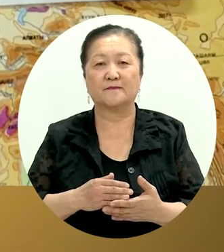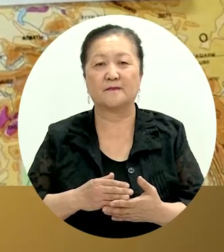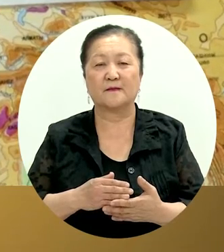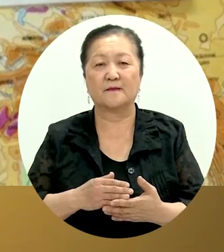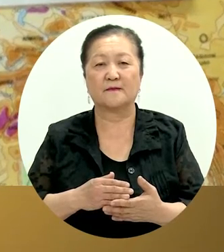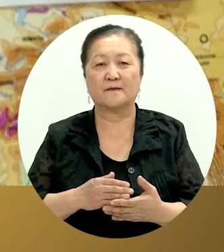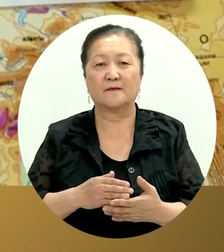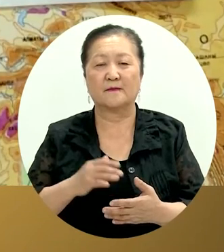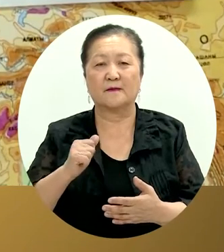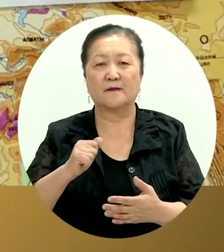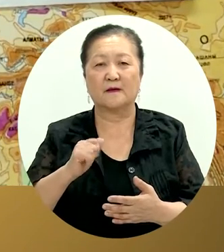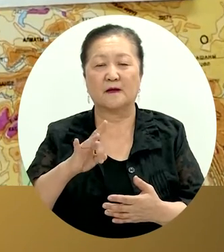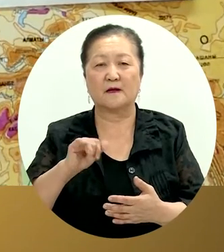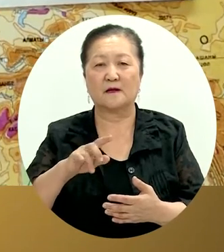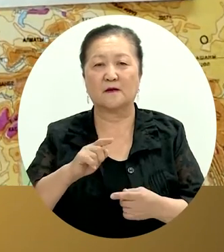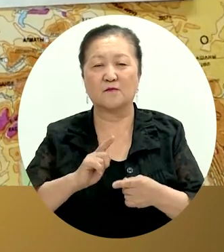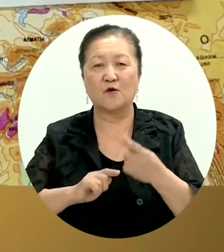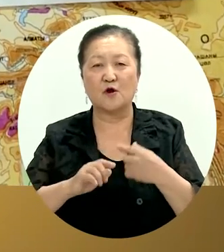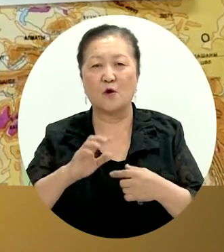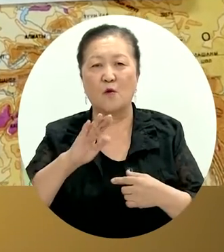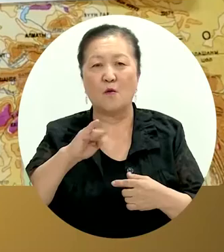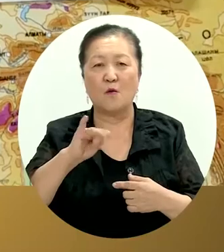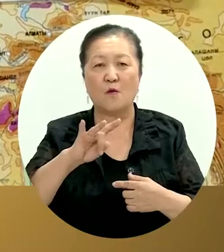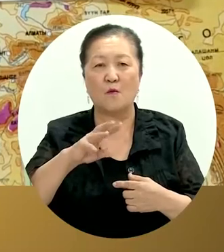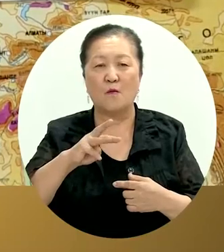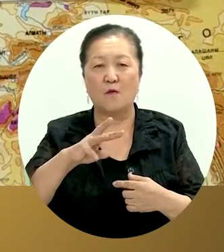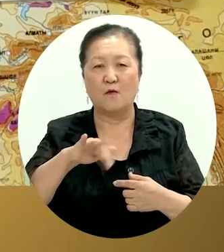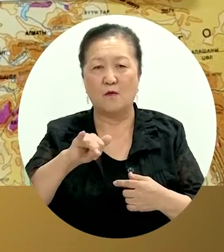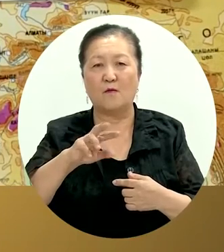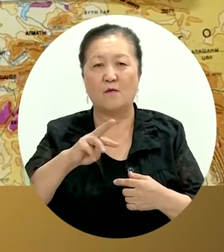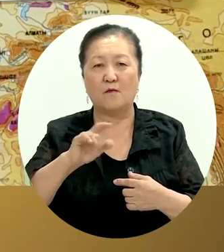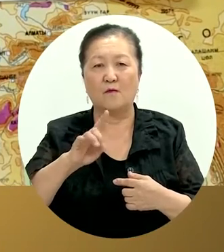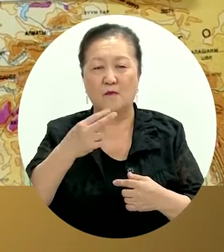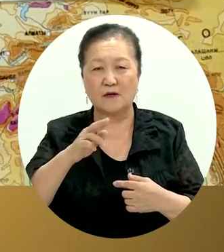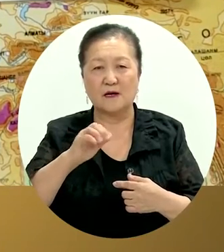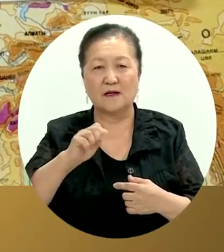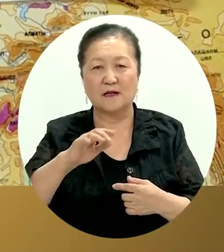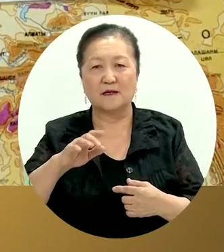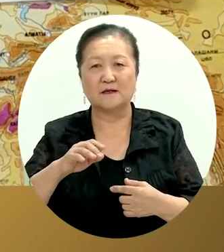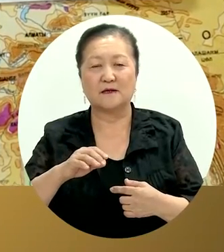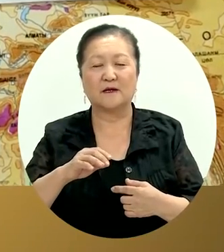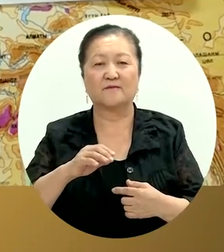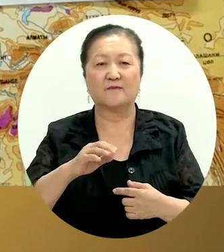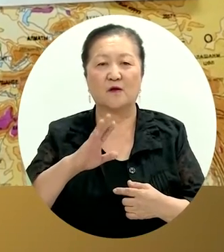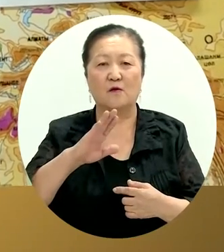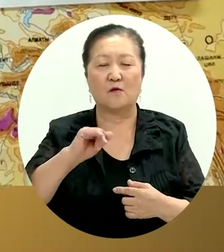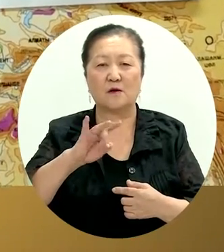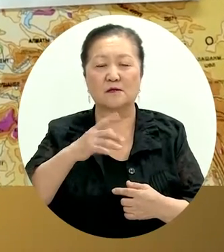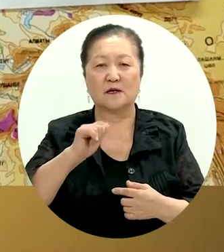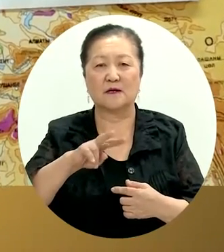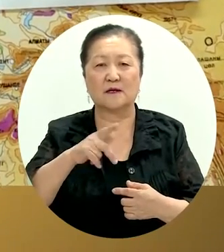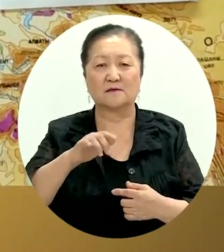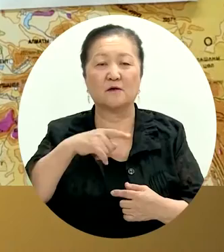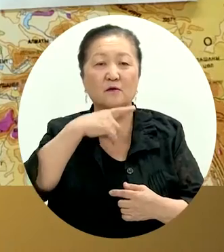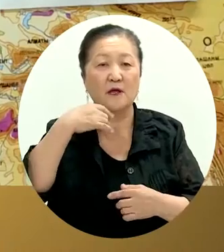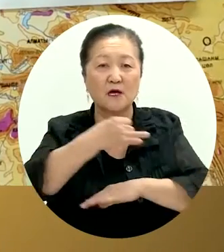тэгэхээр энэ арлын маань ойрхон Умард Атлантын дулаан урсгал гэсэн юм улаан сум харагдаж байна гэхшээ. Тэгэхээр энэ нөлөөтэй